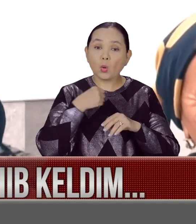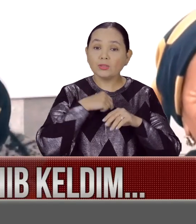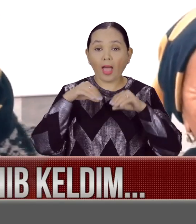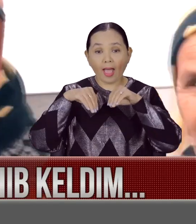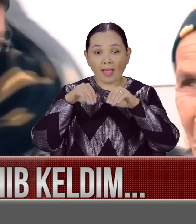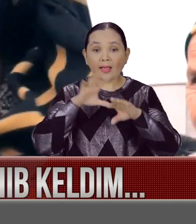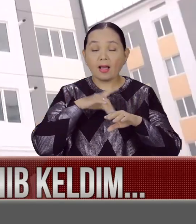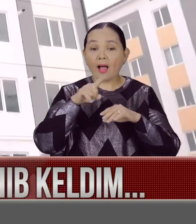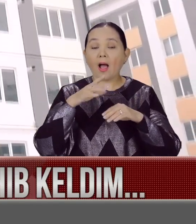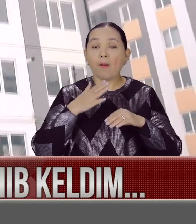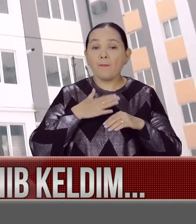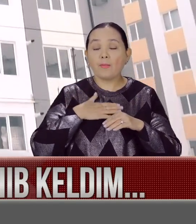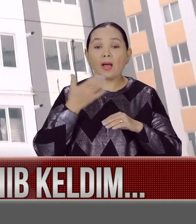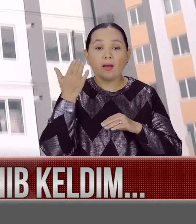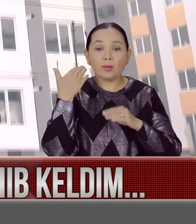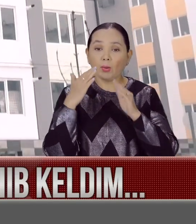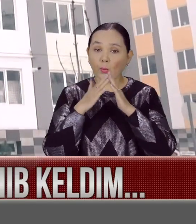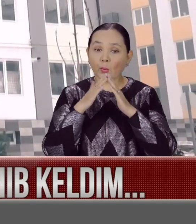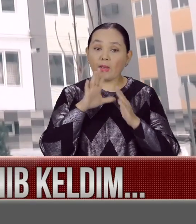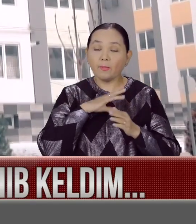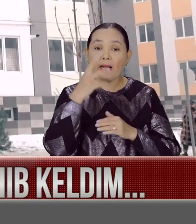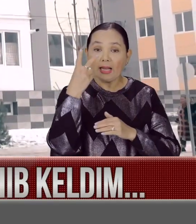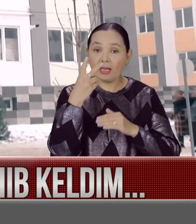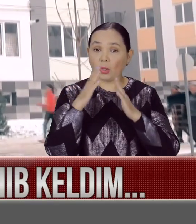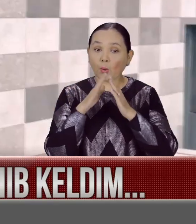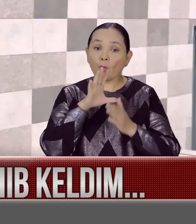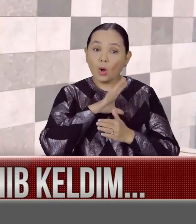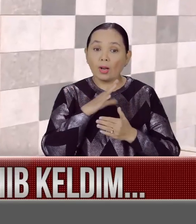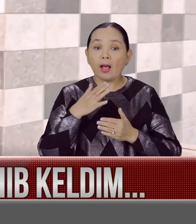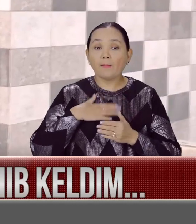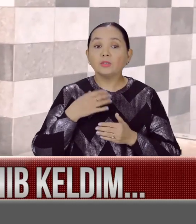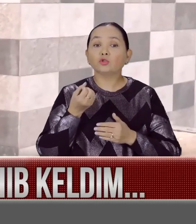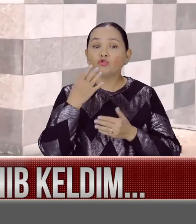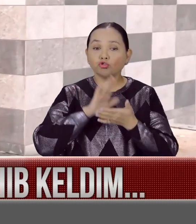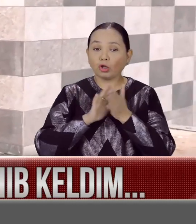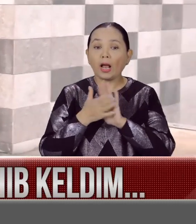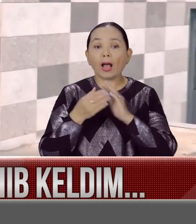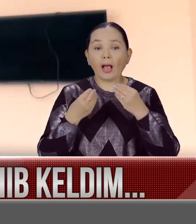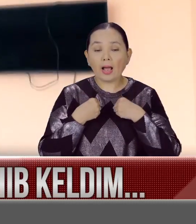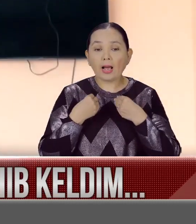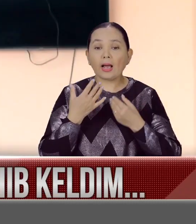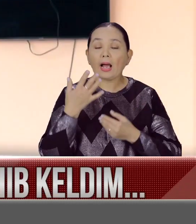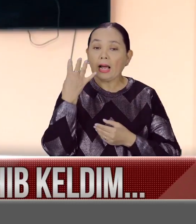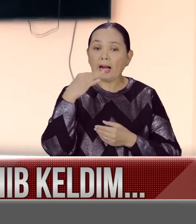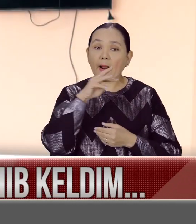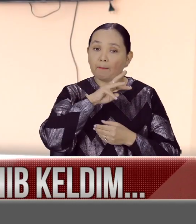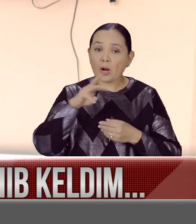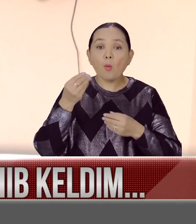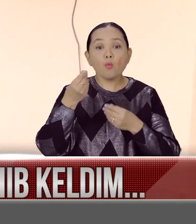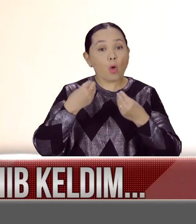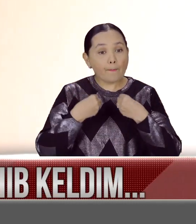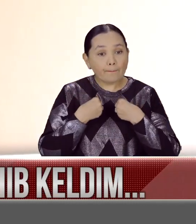ekkanman. O'sha uyda o'rni meni uyim edi o'sha yerda. Ikkita uyim bor edi. Bizga shuncha sharoitni yaratib berdi. 40 milliondan pul